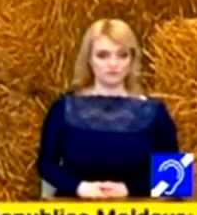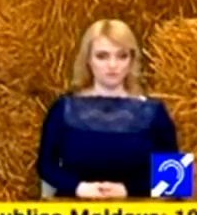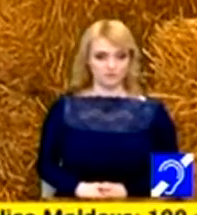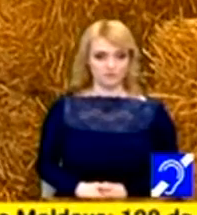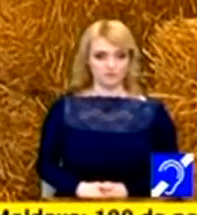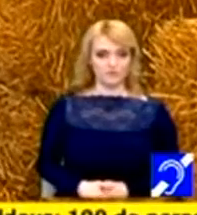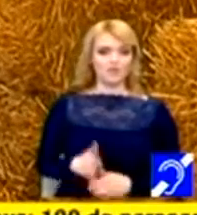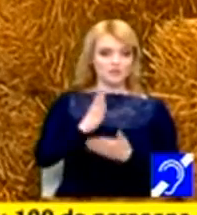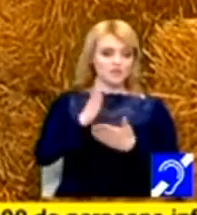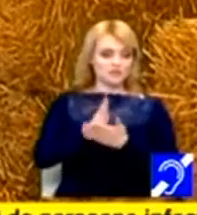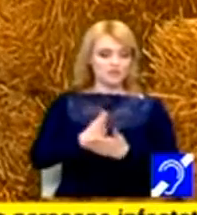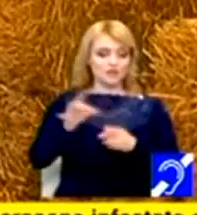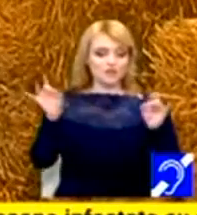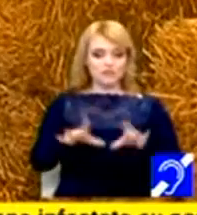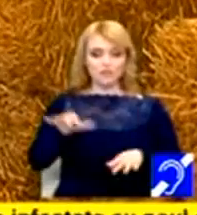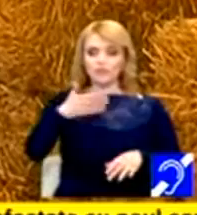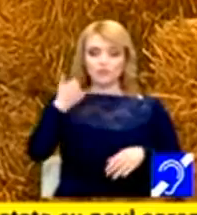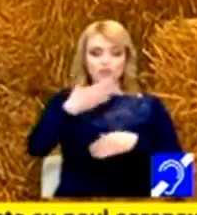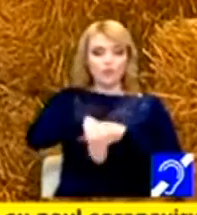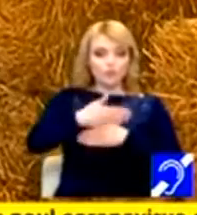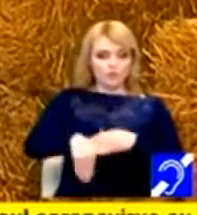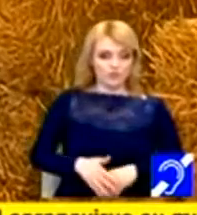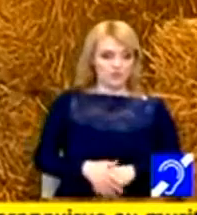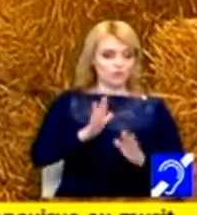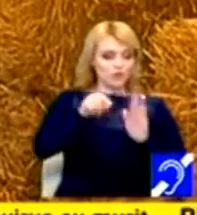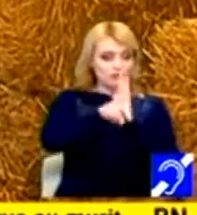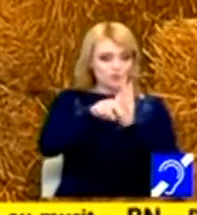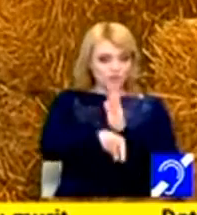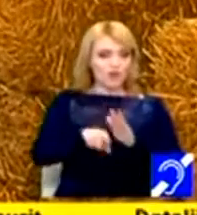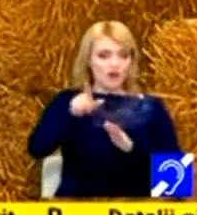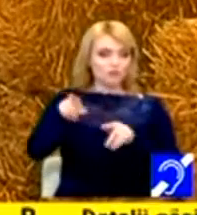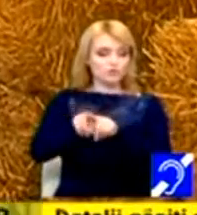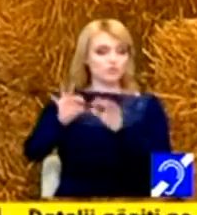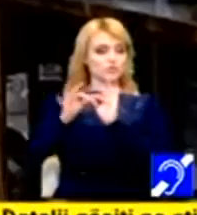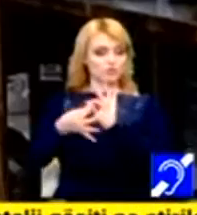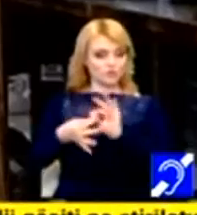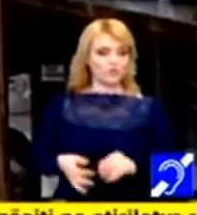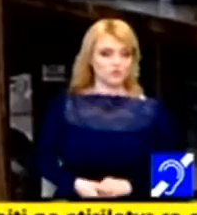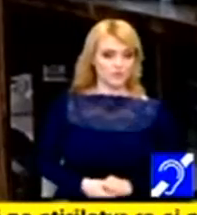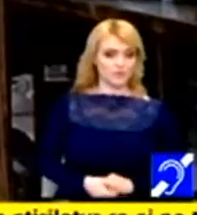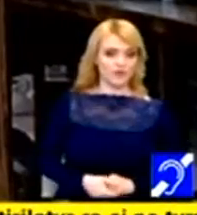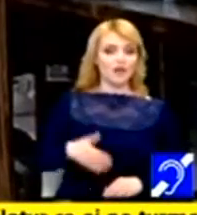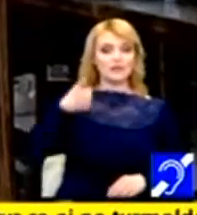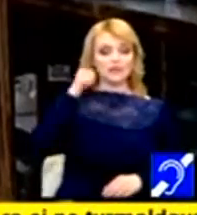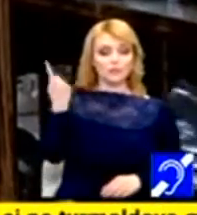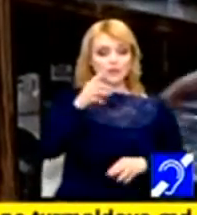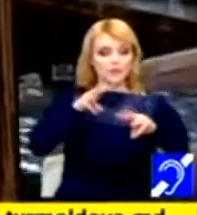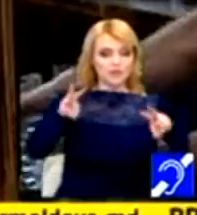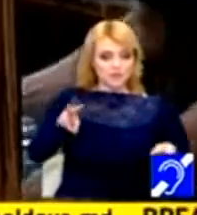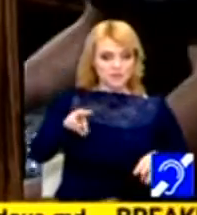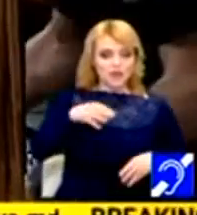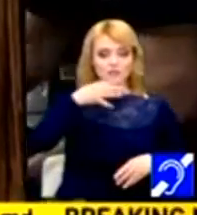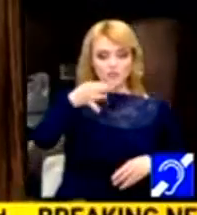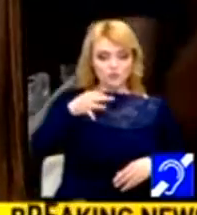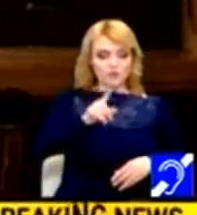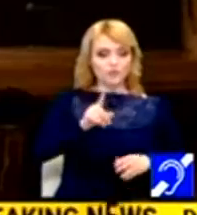au terase sau au terase pe teren privat, care pentru ei ăsta nu este un suport. Ieri prim-ministrul Ion Chicu a declarat că